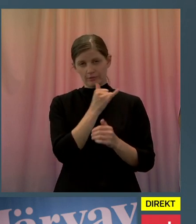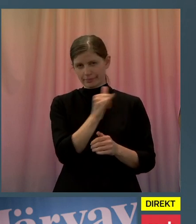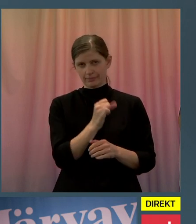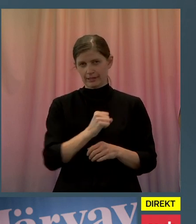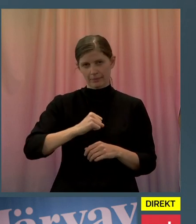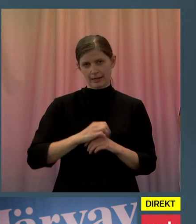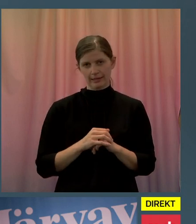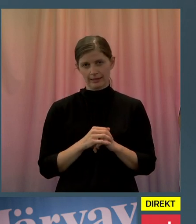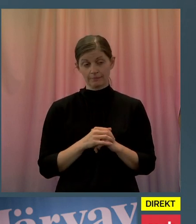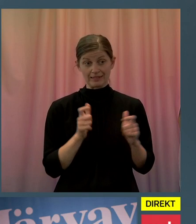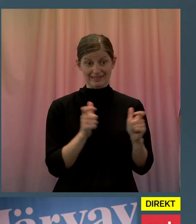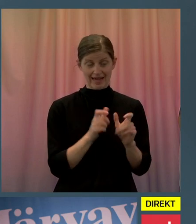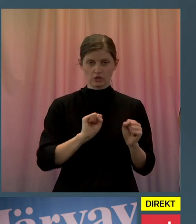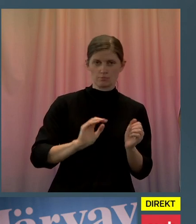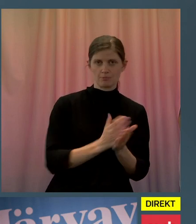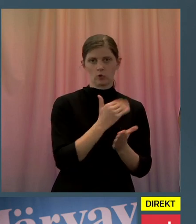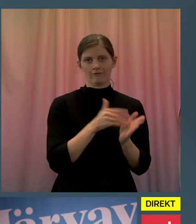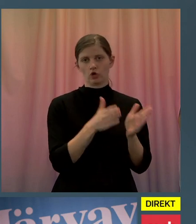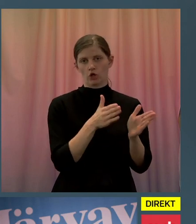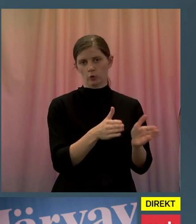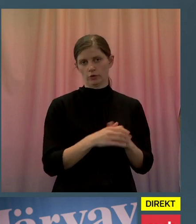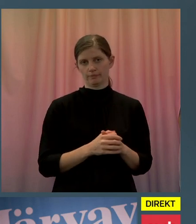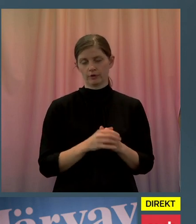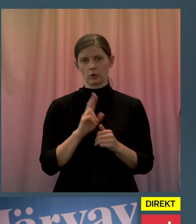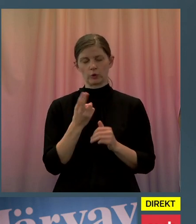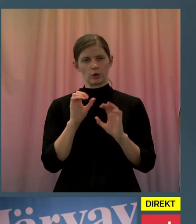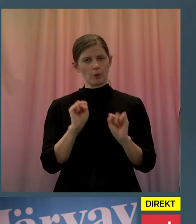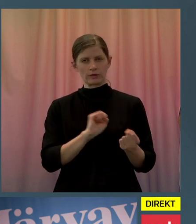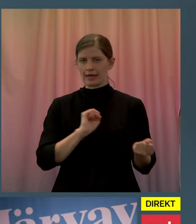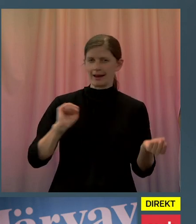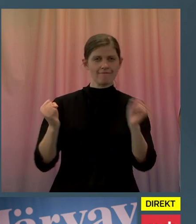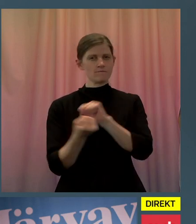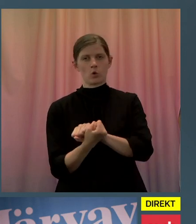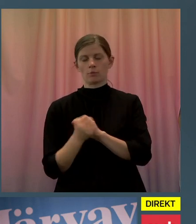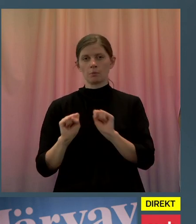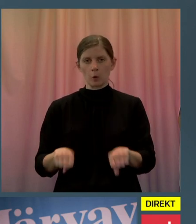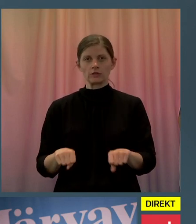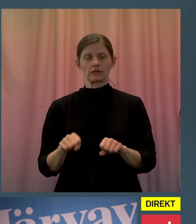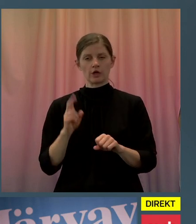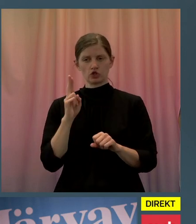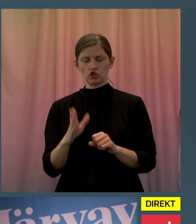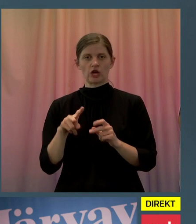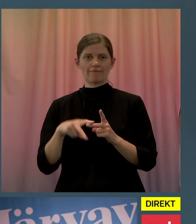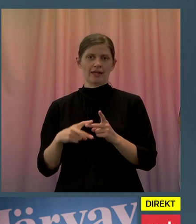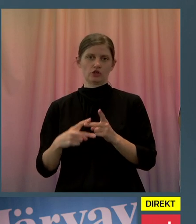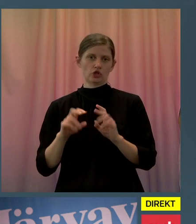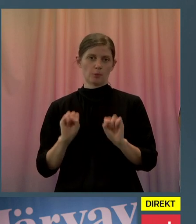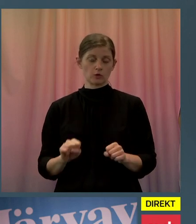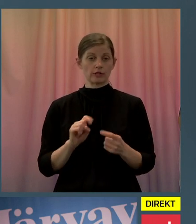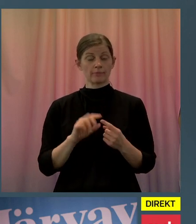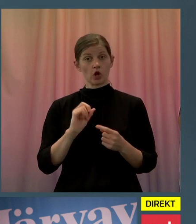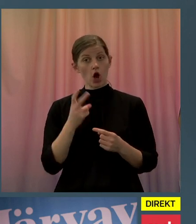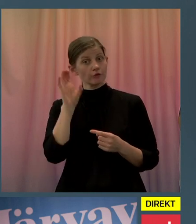ska bort från gatorna. Nu krävs mönsterbrytande reformer och helt nya verktyg.